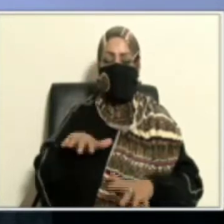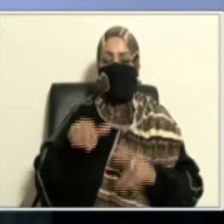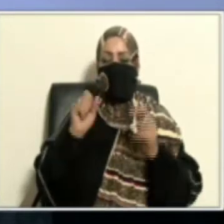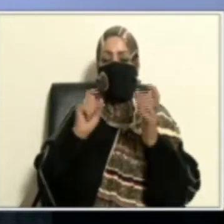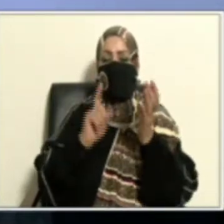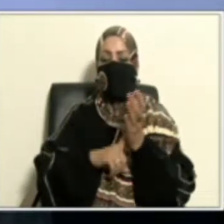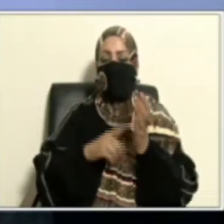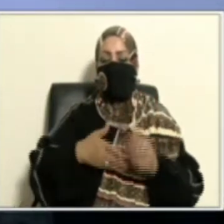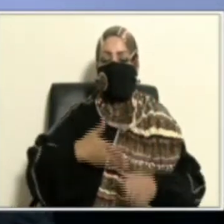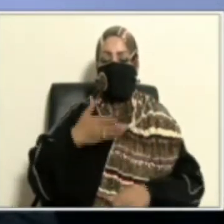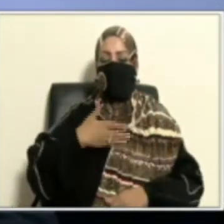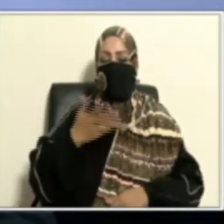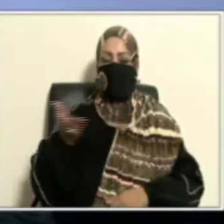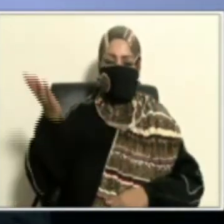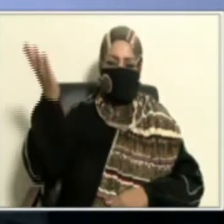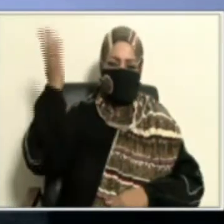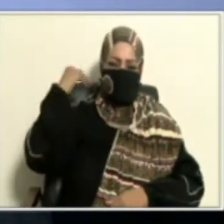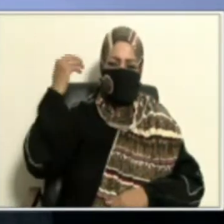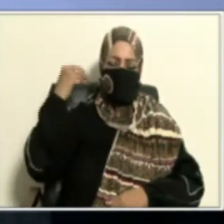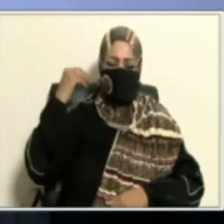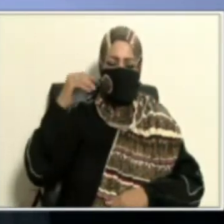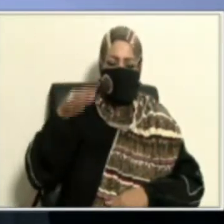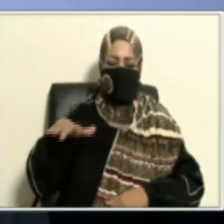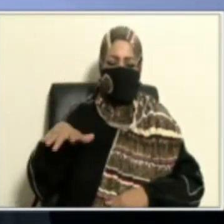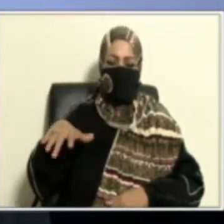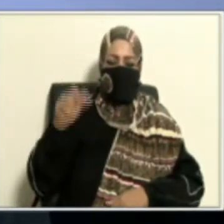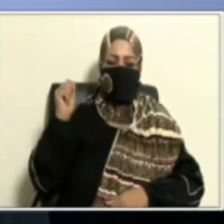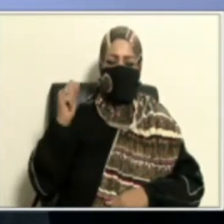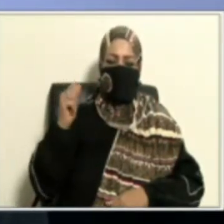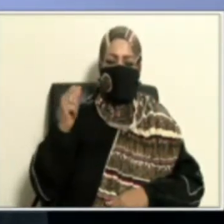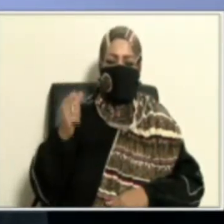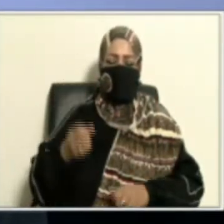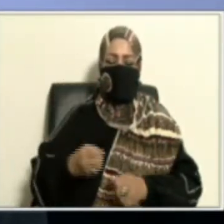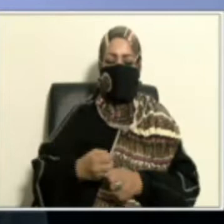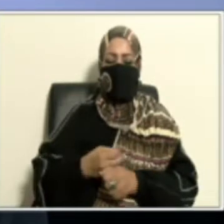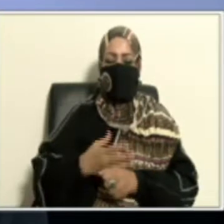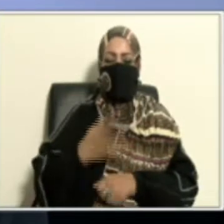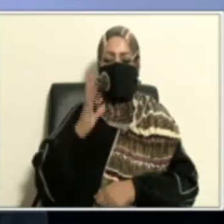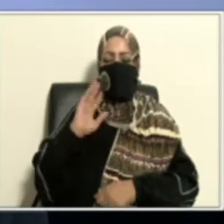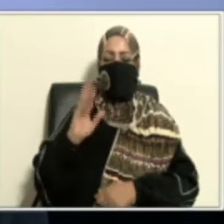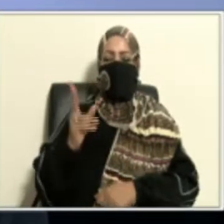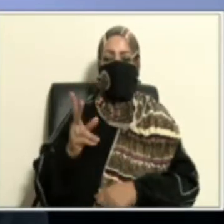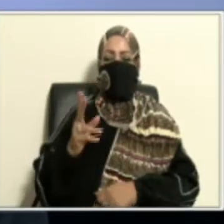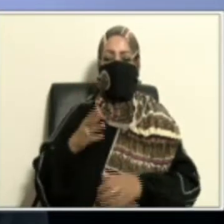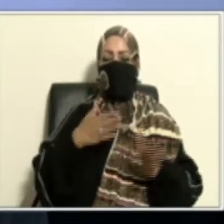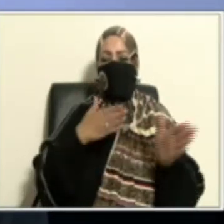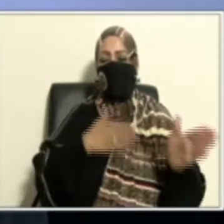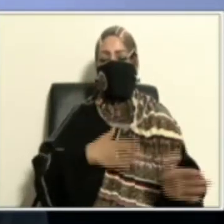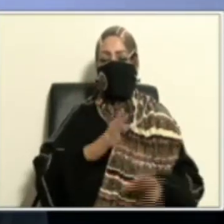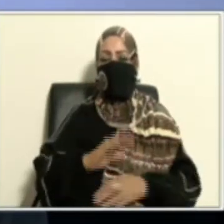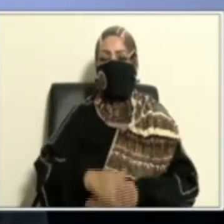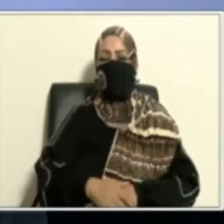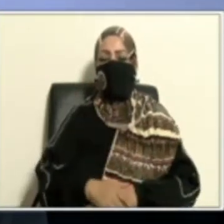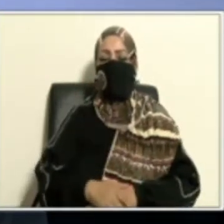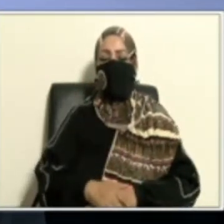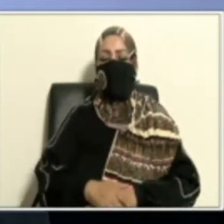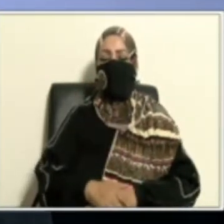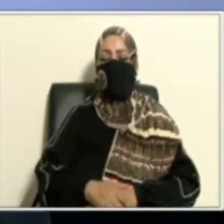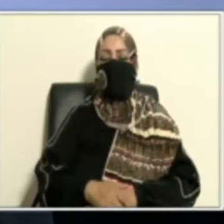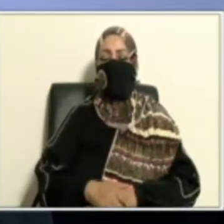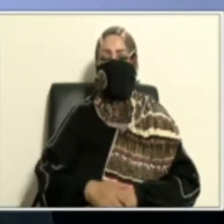ولا كيف؟ والله ما انت قداش عليك سنه فوائد؟ لا هلبة دكتور، والله ما